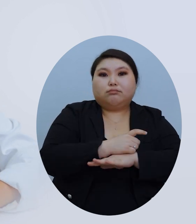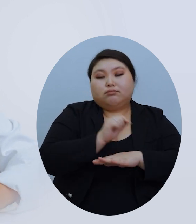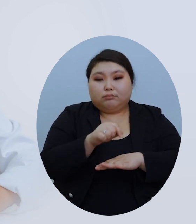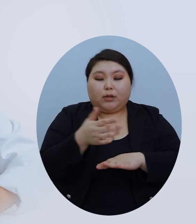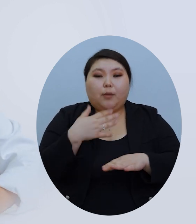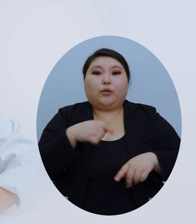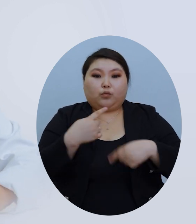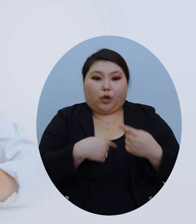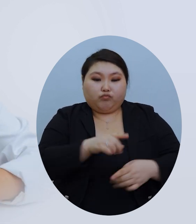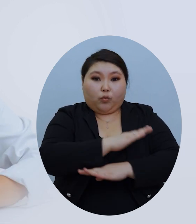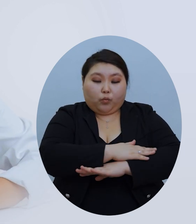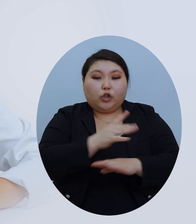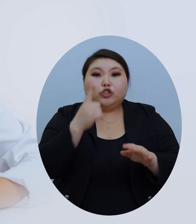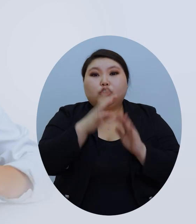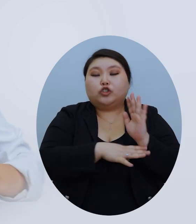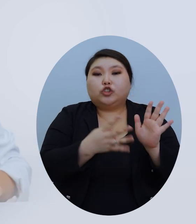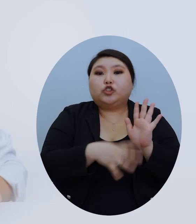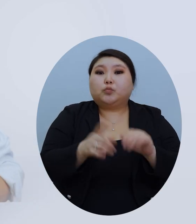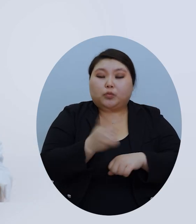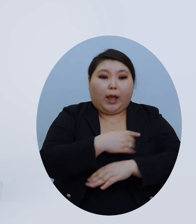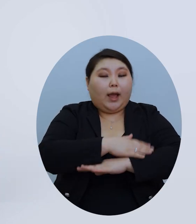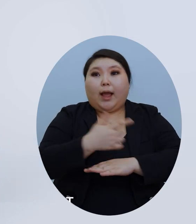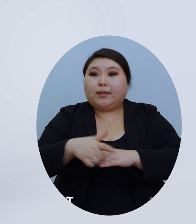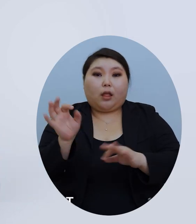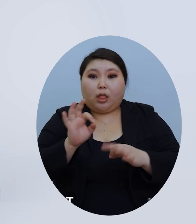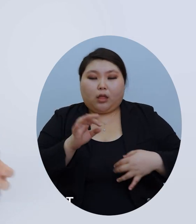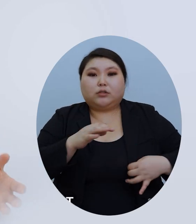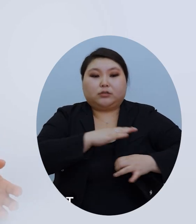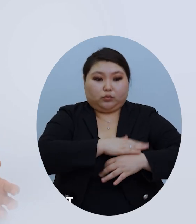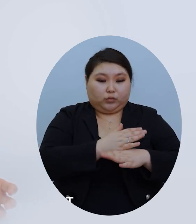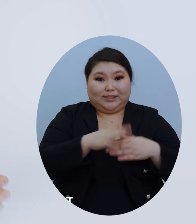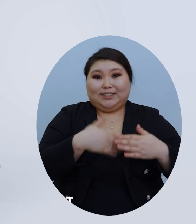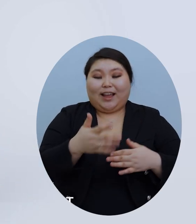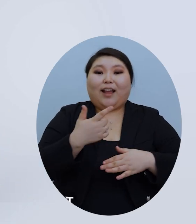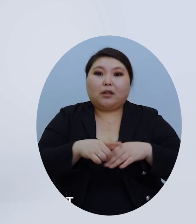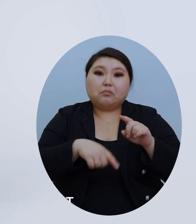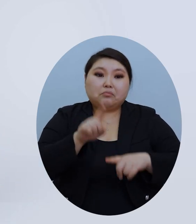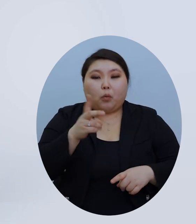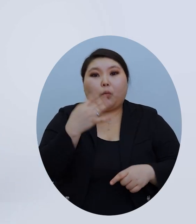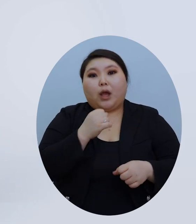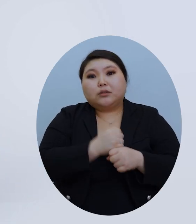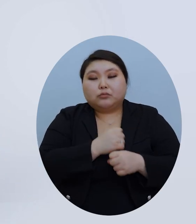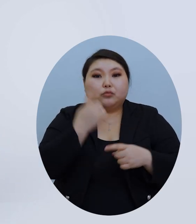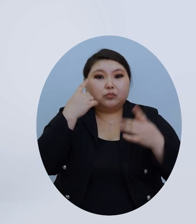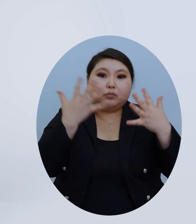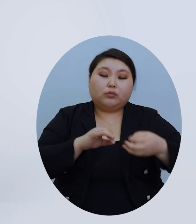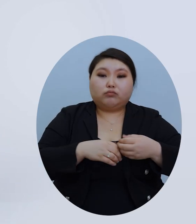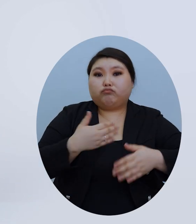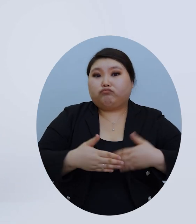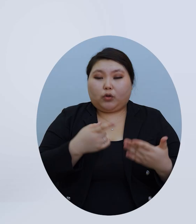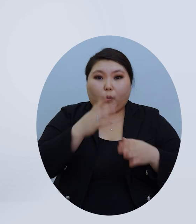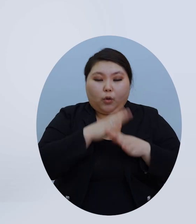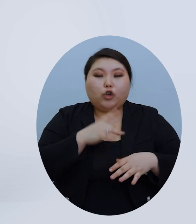гадаа байж чадаагүй тохиолдолд хичээлийн дараа гадаа ямар нэгэн үйл ажиллагаануудыг зохион байгуулснаар хүүхдийг өдөрт багадаа 90 минут гадаа байлгах